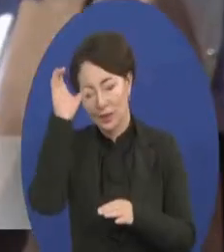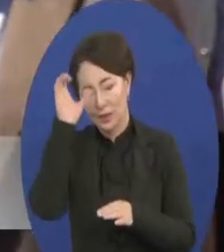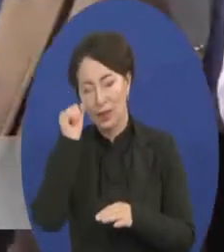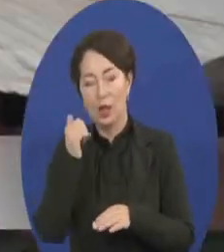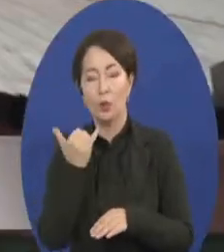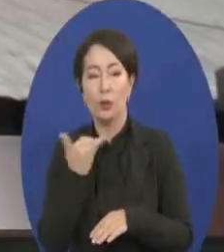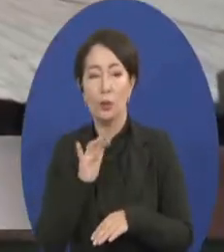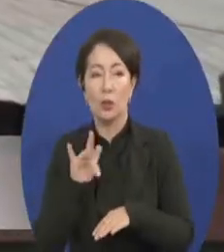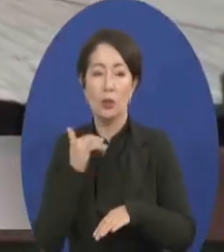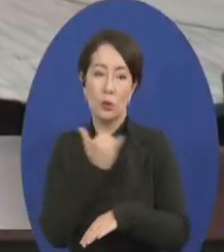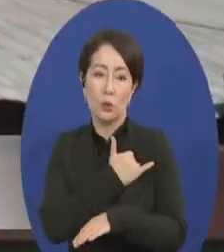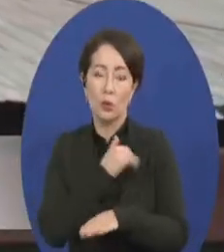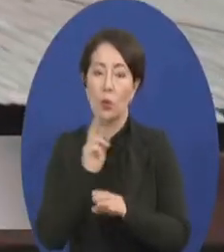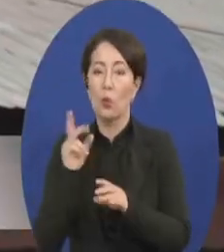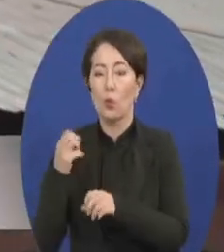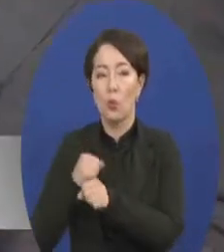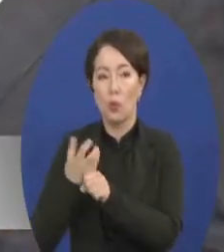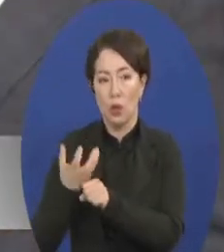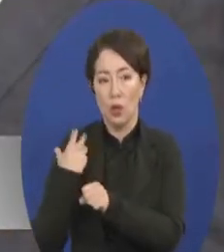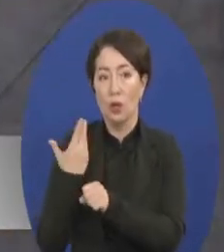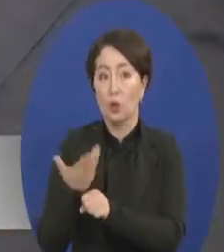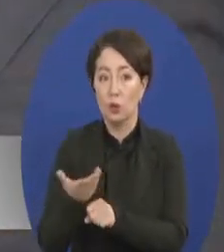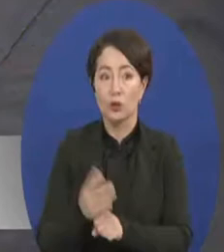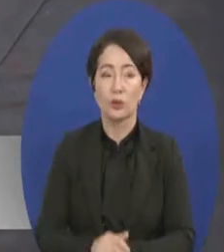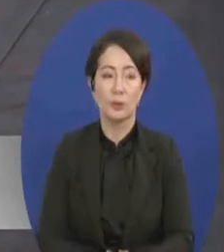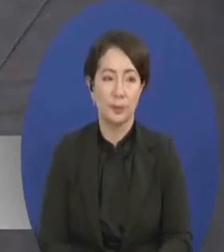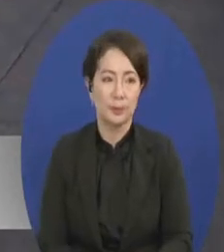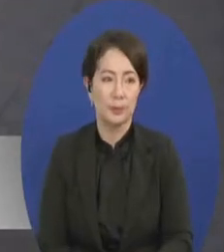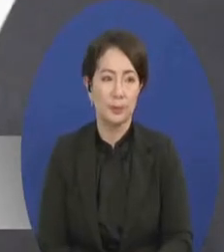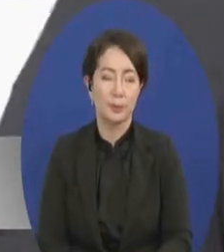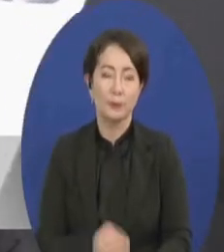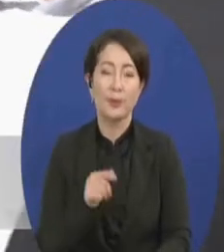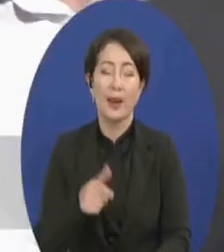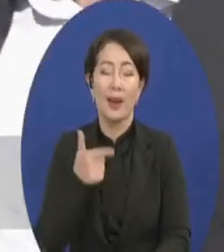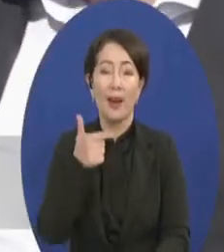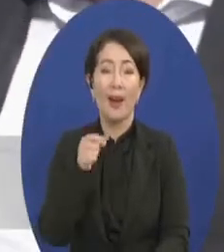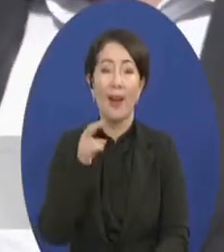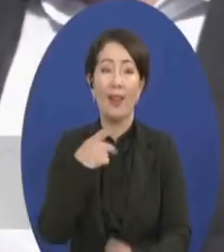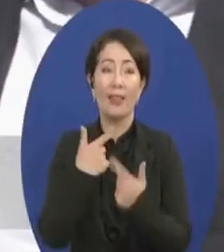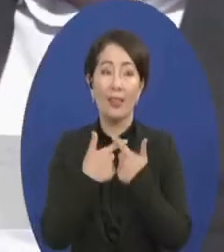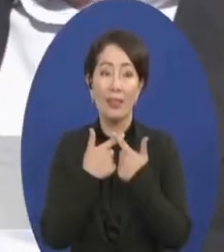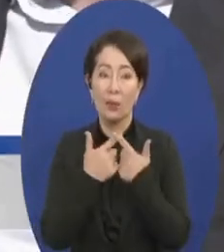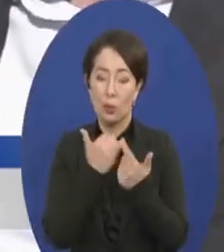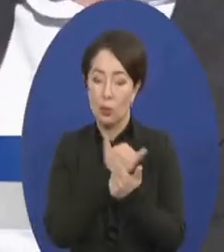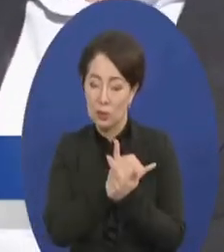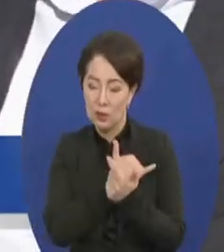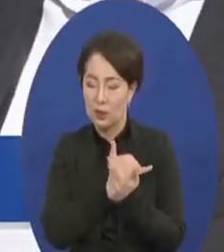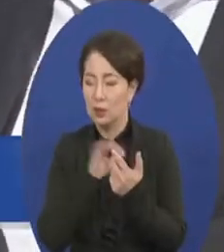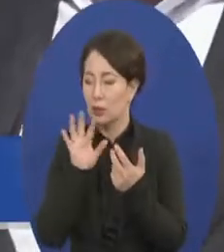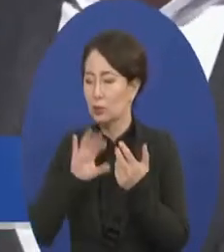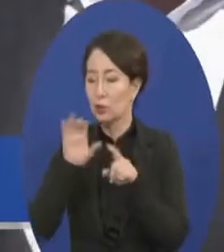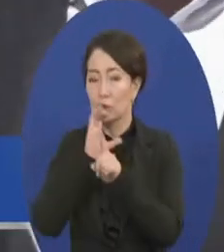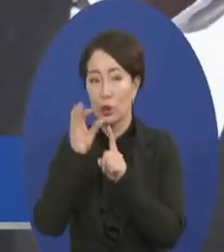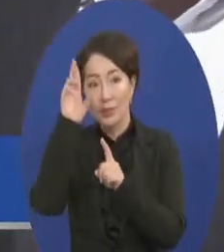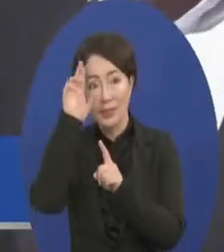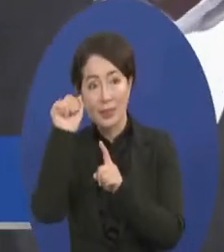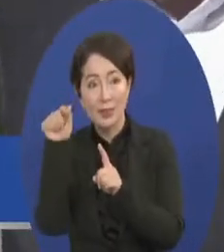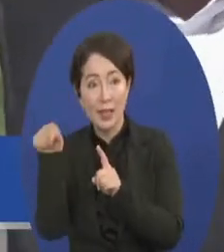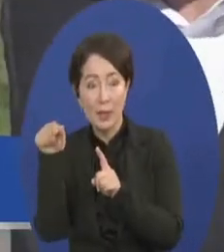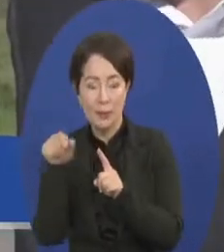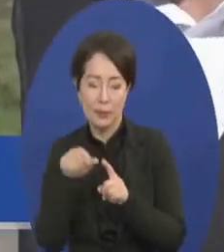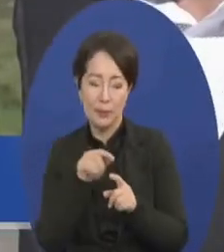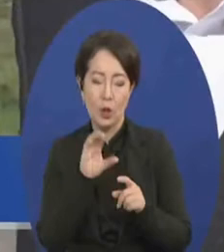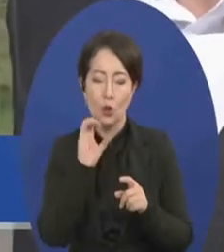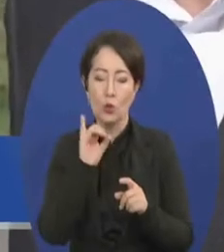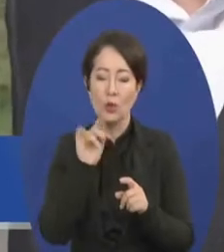сайд хотын удирдлагуудад өрг болголоо. Сая бид нар Гандангийн удирдлагатай болон соёлын яамтай нөгөө ЮНЕСКО-ийн өвөрт